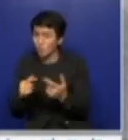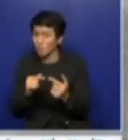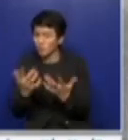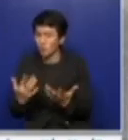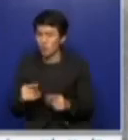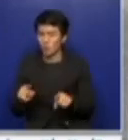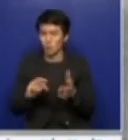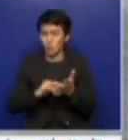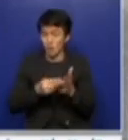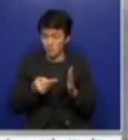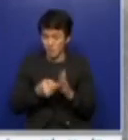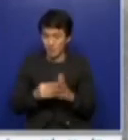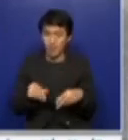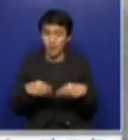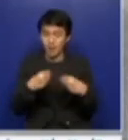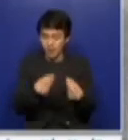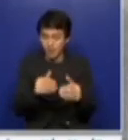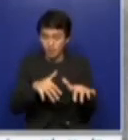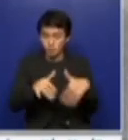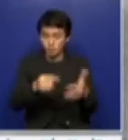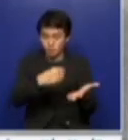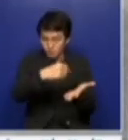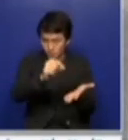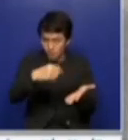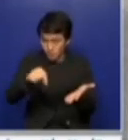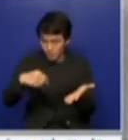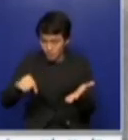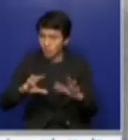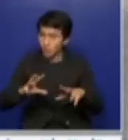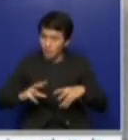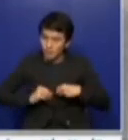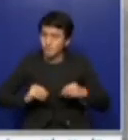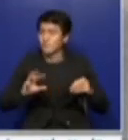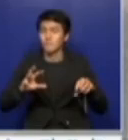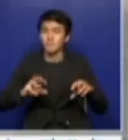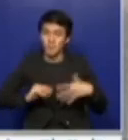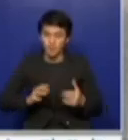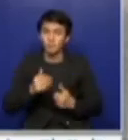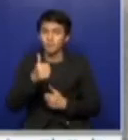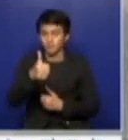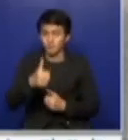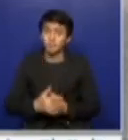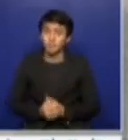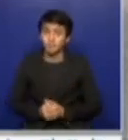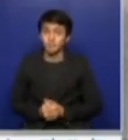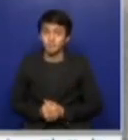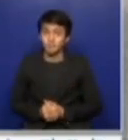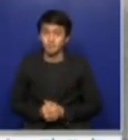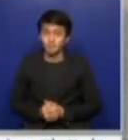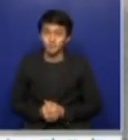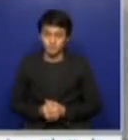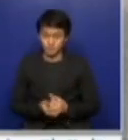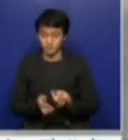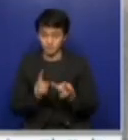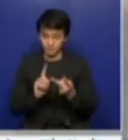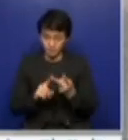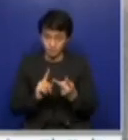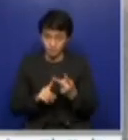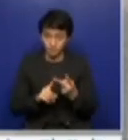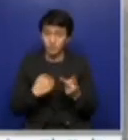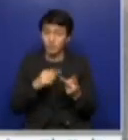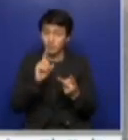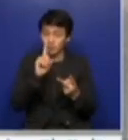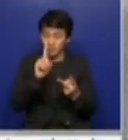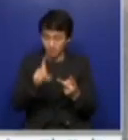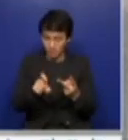ให้ท่านบริหารประเทศอยู่ต่อหรือไม่ในประการที่2ในวันนี้กระผมก็ต้องถามหัวหน้าพ